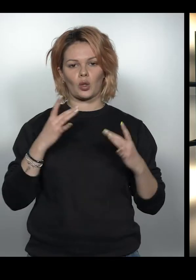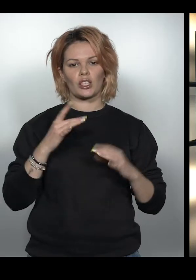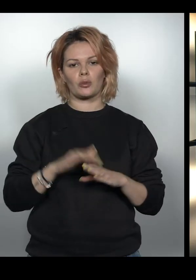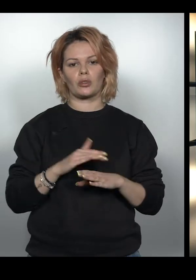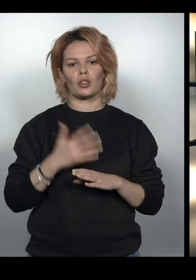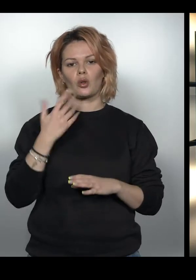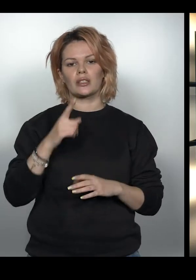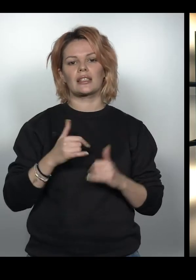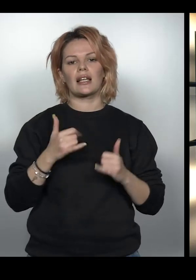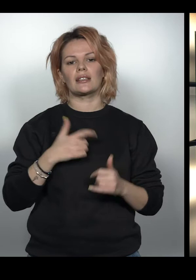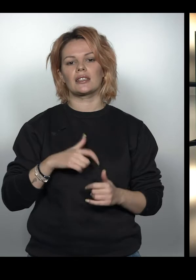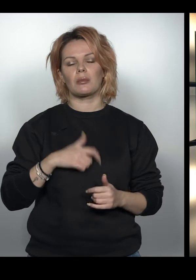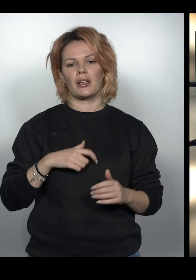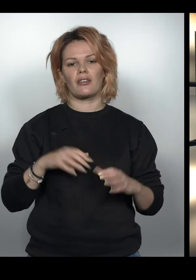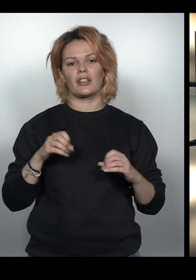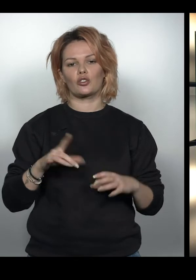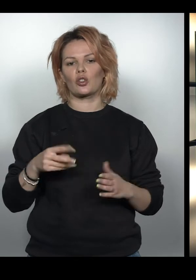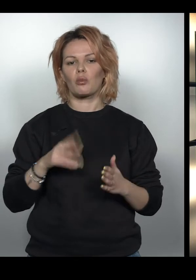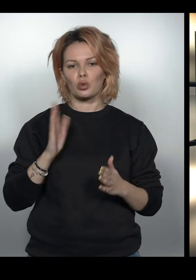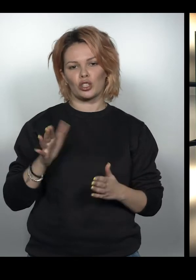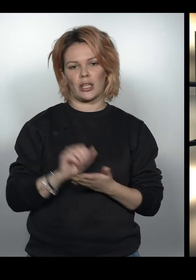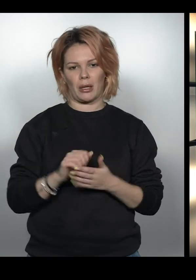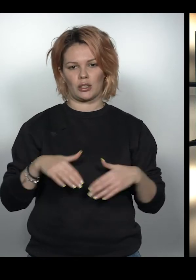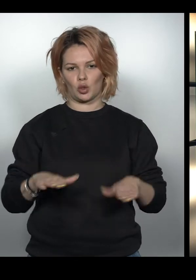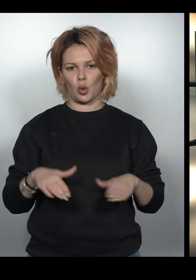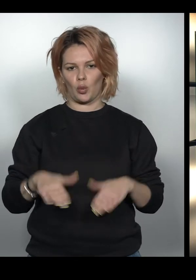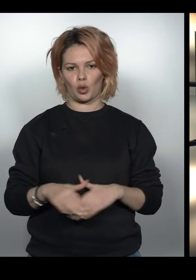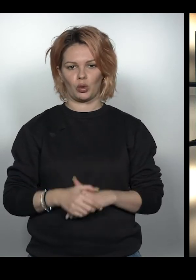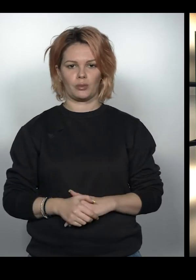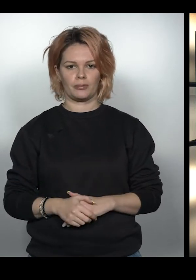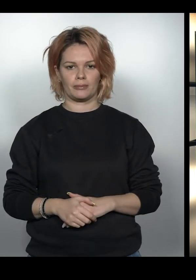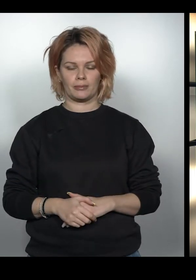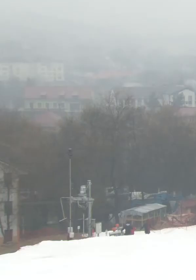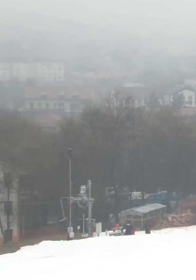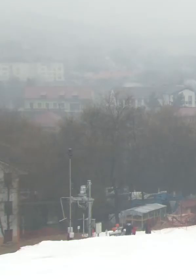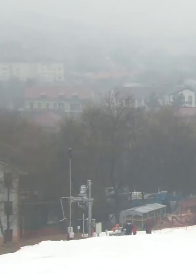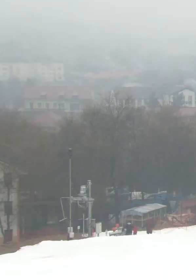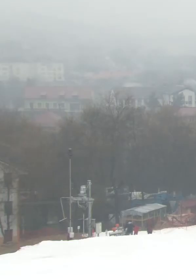Розкажи, будь ласка, коли ти для себе вирішив, що станеш займатися сноубордом?